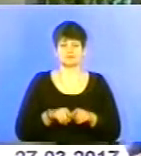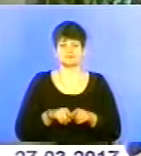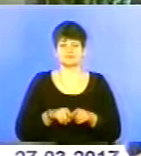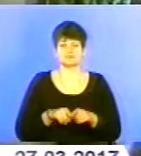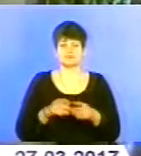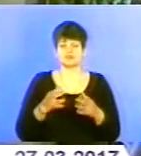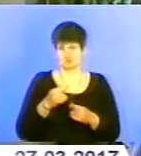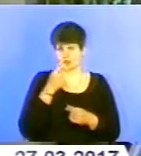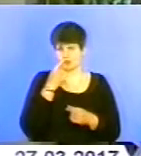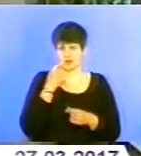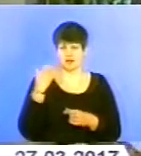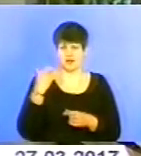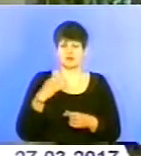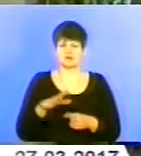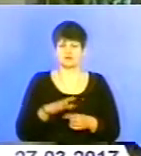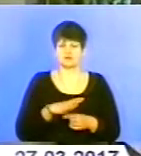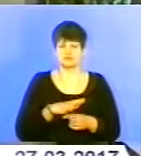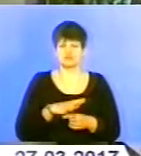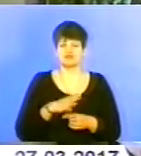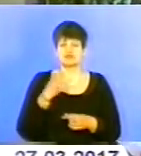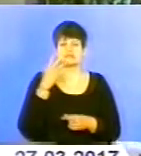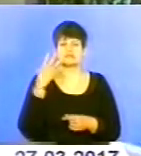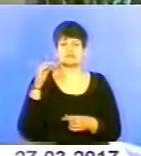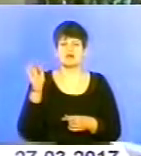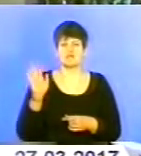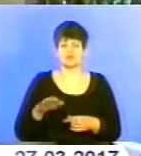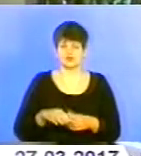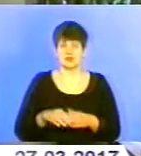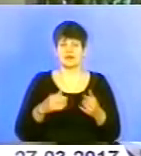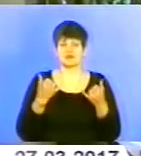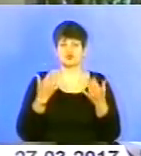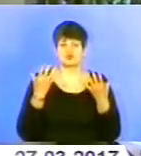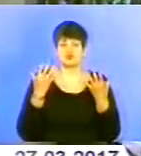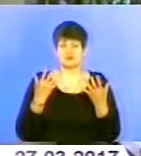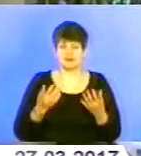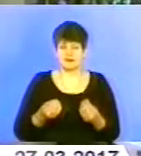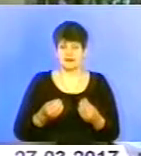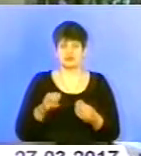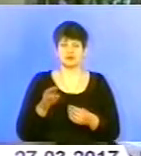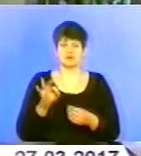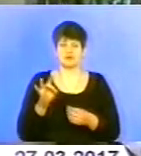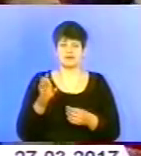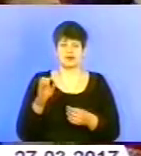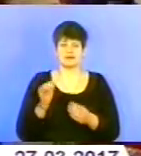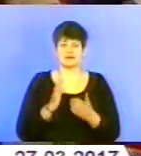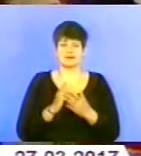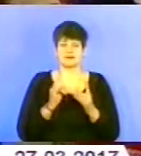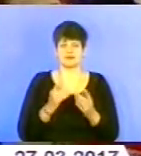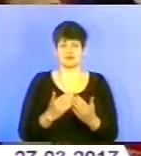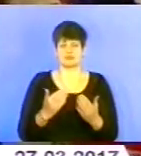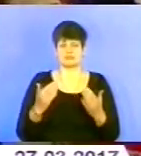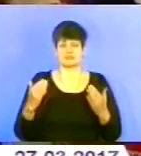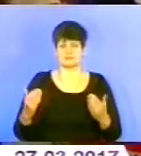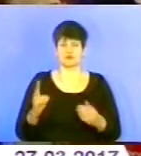ще донедавна був взагалі забутий. На сьогоднішній день торбани є тільки у музеях.